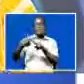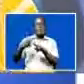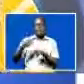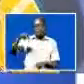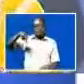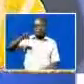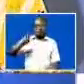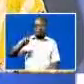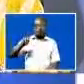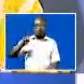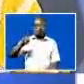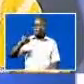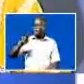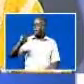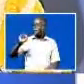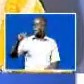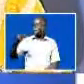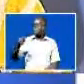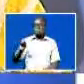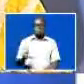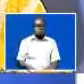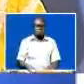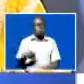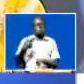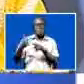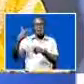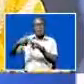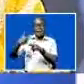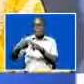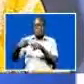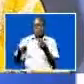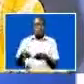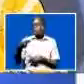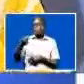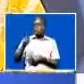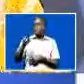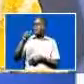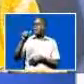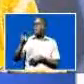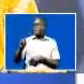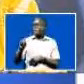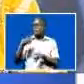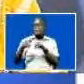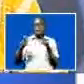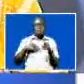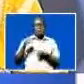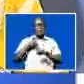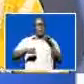tena. Lakini ni jina tu. Ni jina. Naweza kuwa naitwa hata Ana mimi mwenyewe, lakini matendo yangu yakawa maovu.